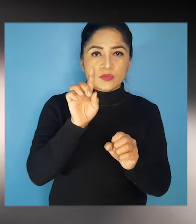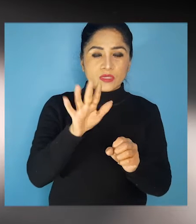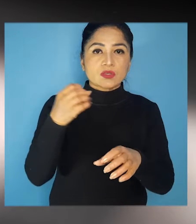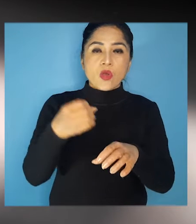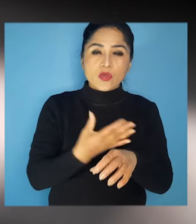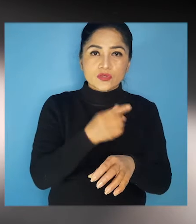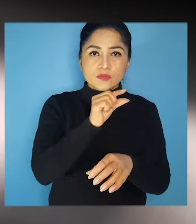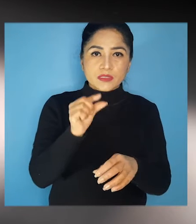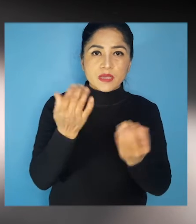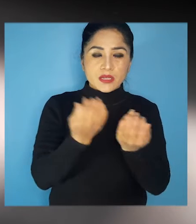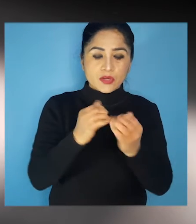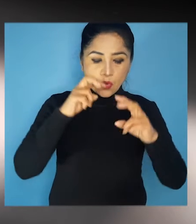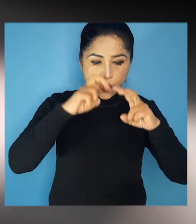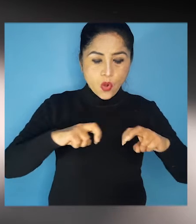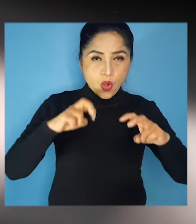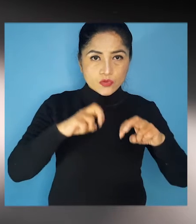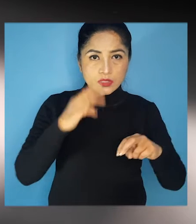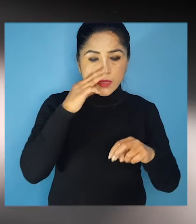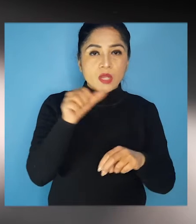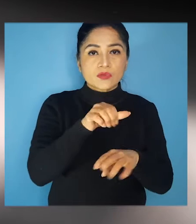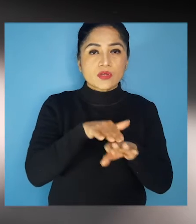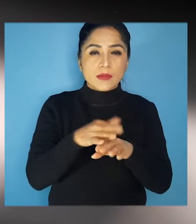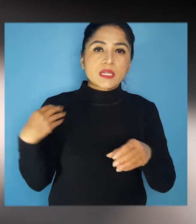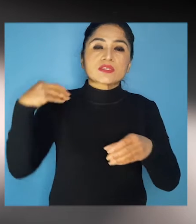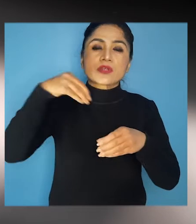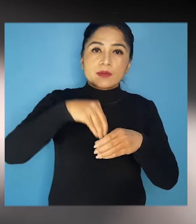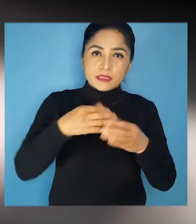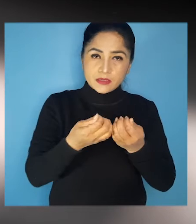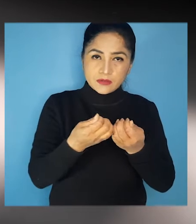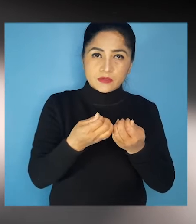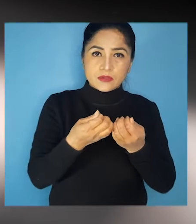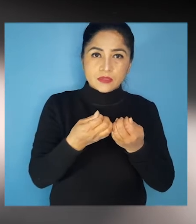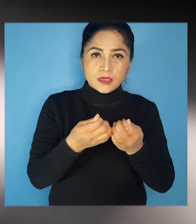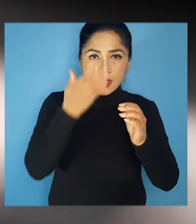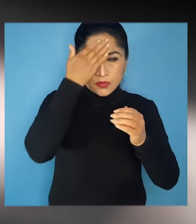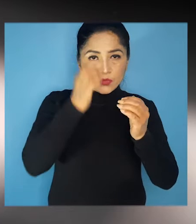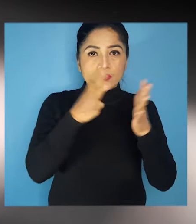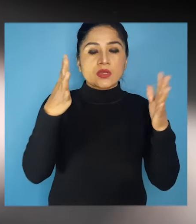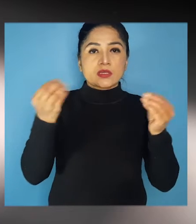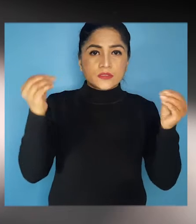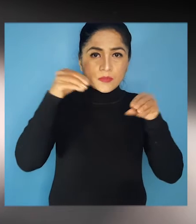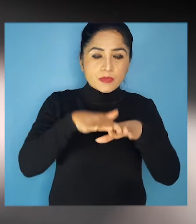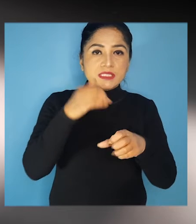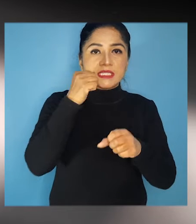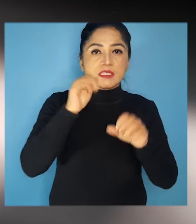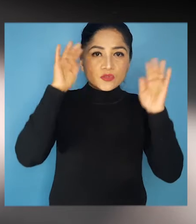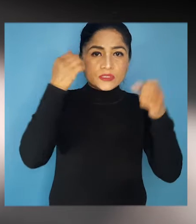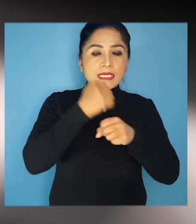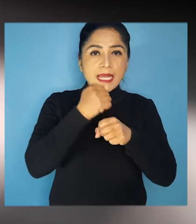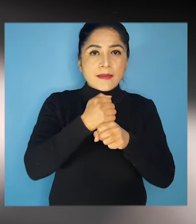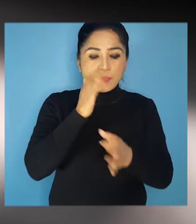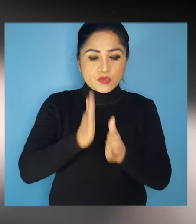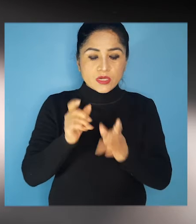कोभिड-19 असरको बारेमा गरिएको अनुसन्धानमा उनीहरूलाई पनि सहभागी गराउँदा महामारीको समावेशी प्रतिकार्य योजना